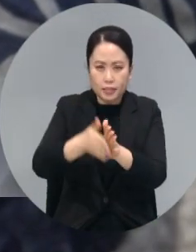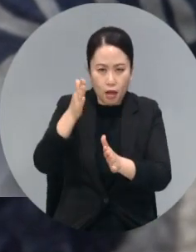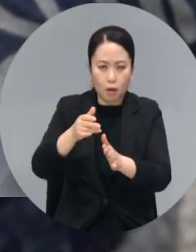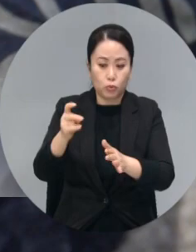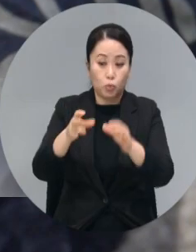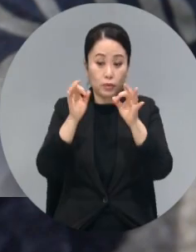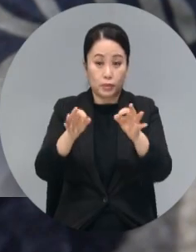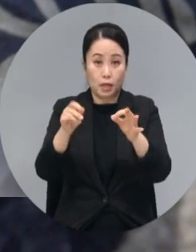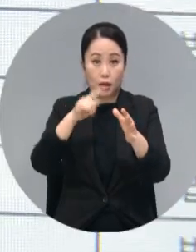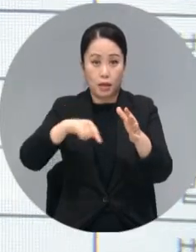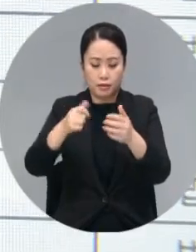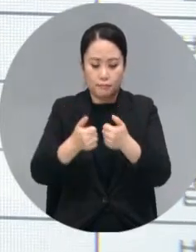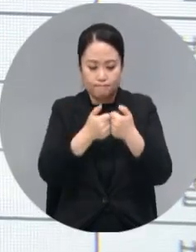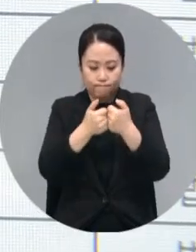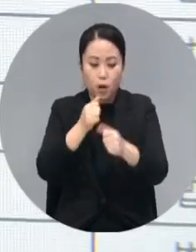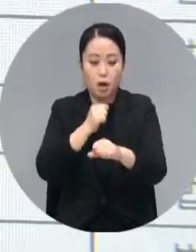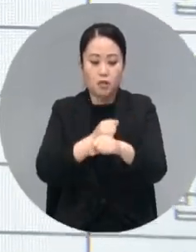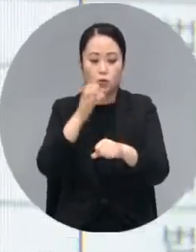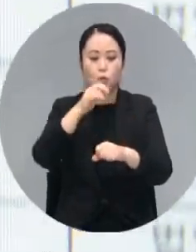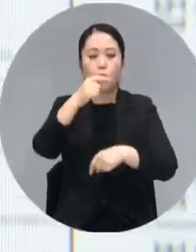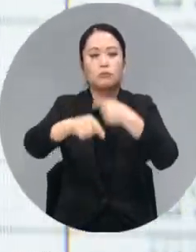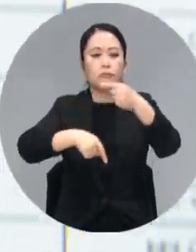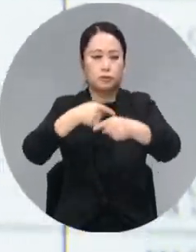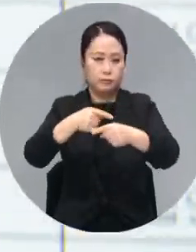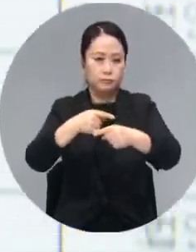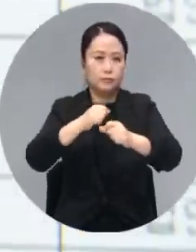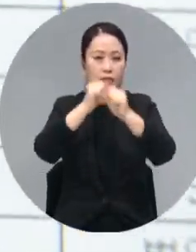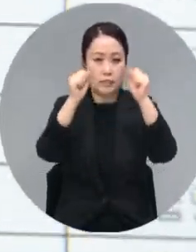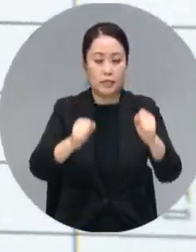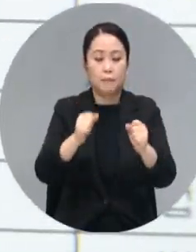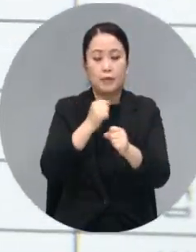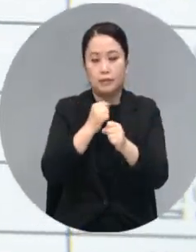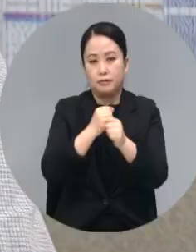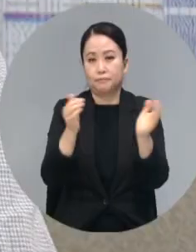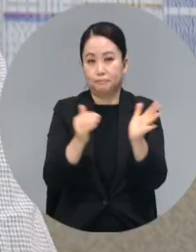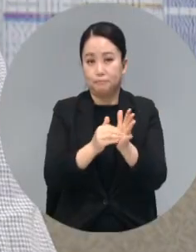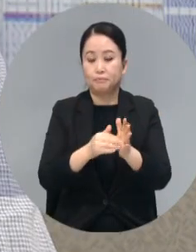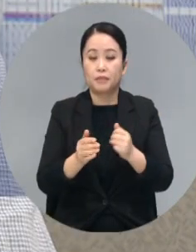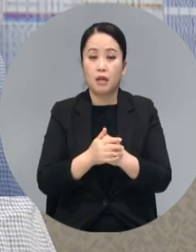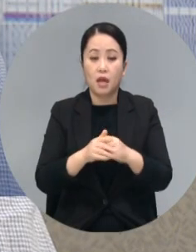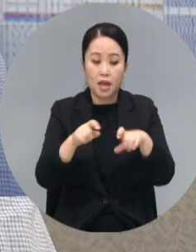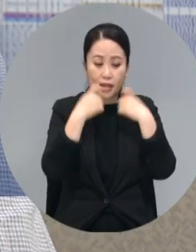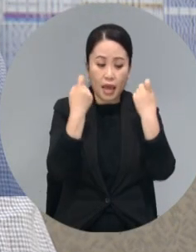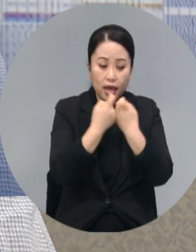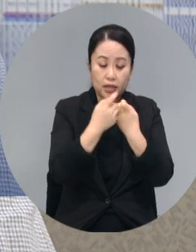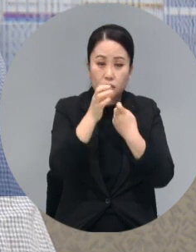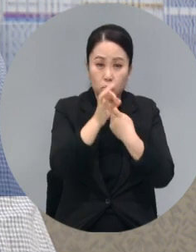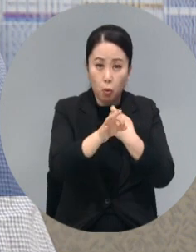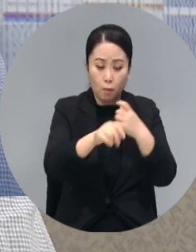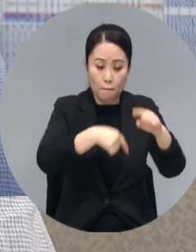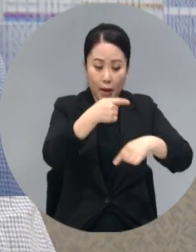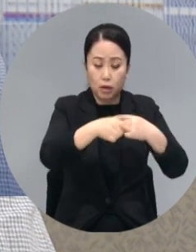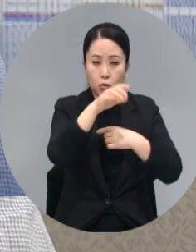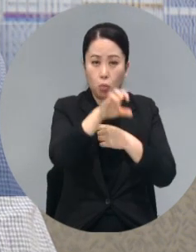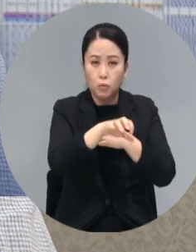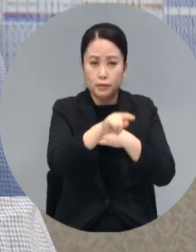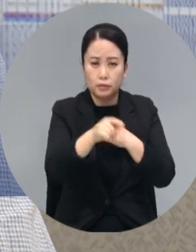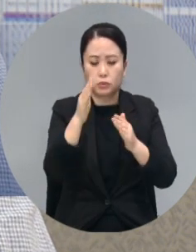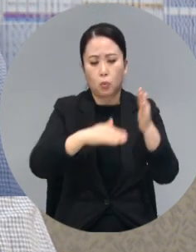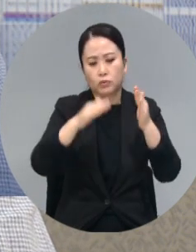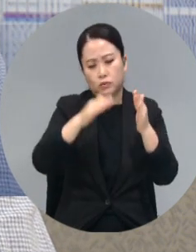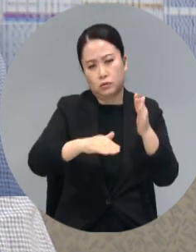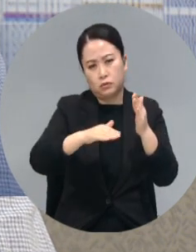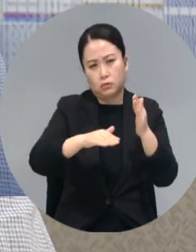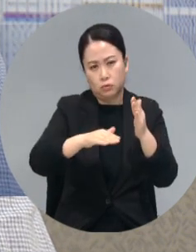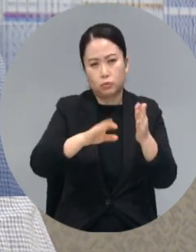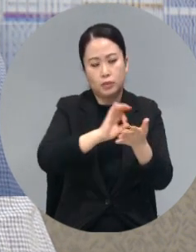전국 최초로 환가 시스템을 도입한 것입니다. 사설 환매소는 공적으로 이용할 수 있는 시설이 아니기 때문에